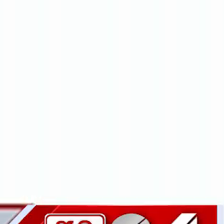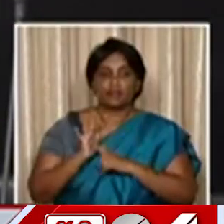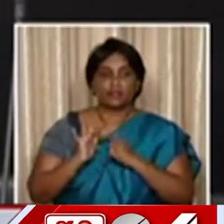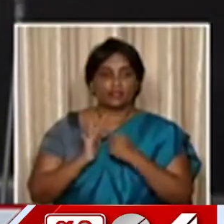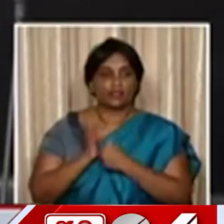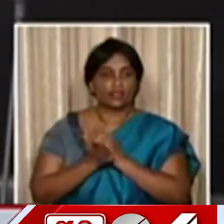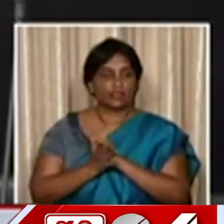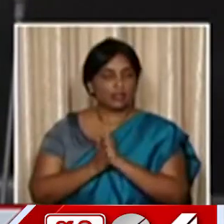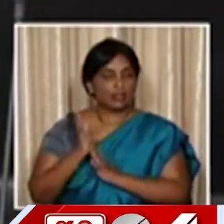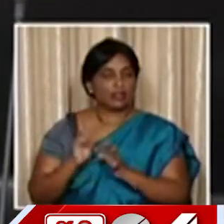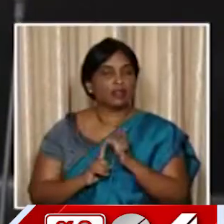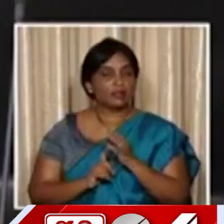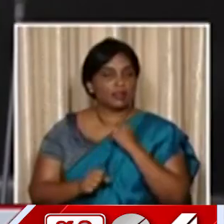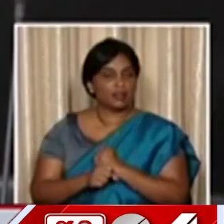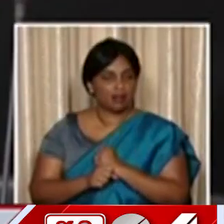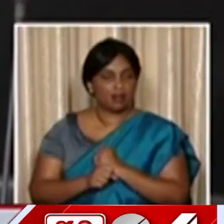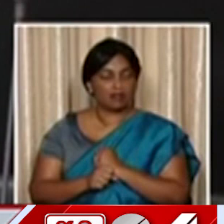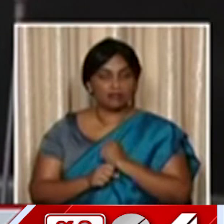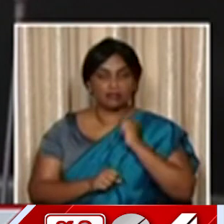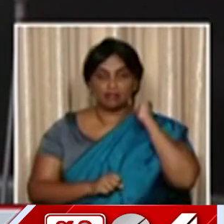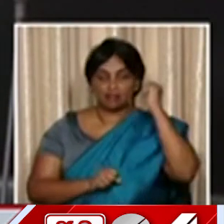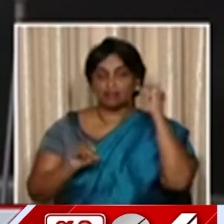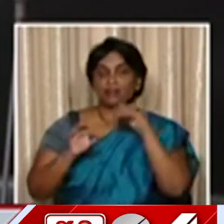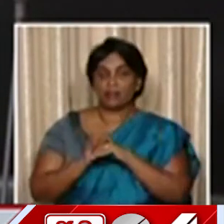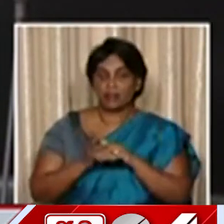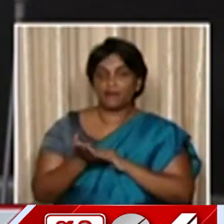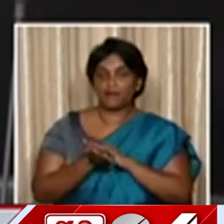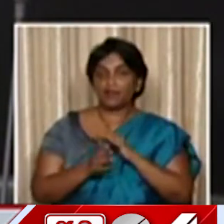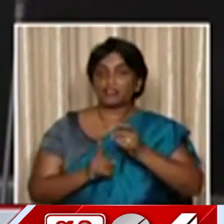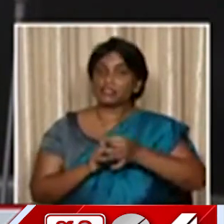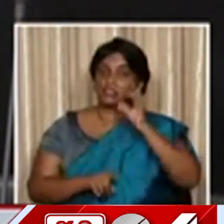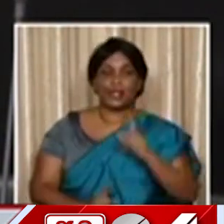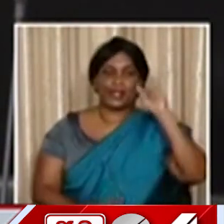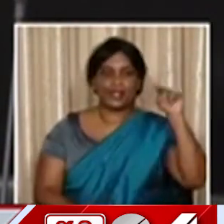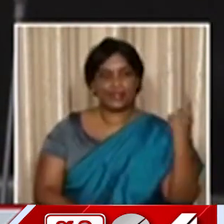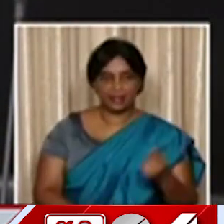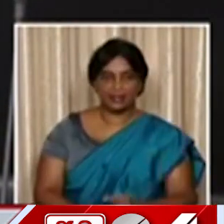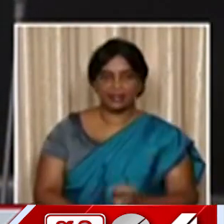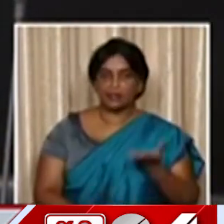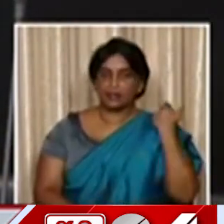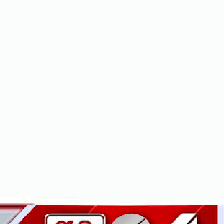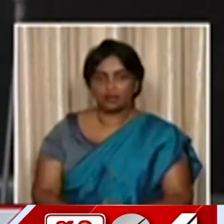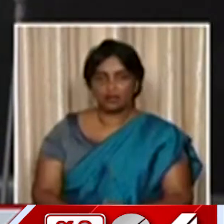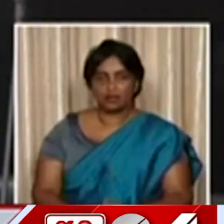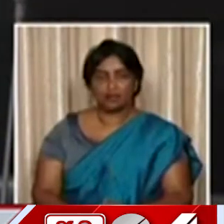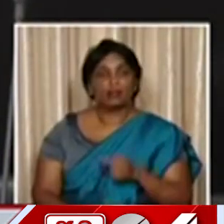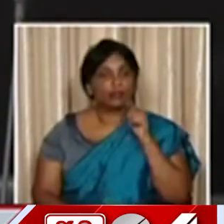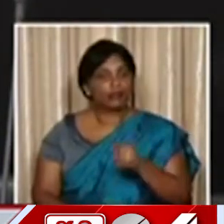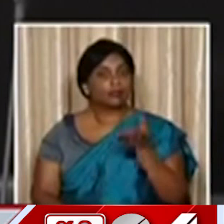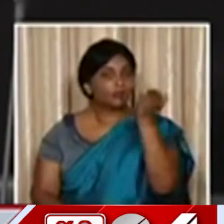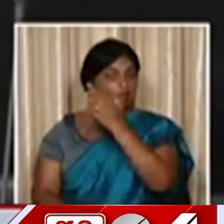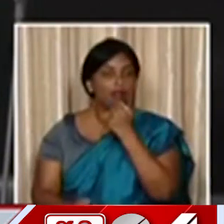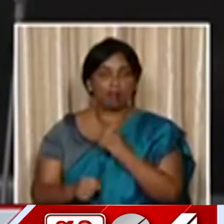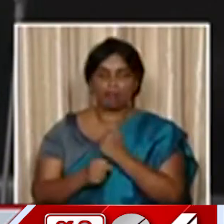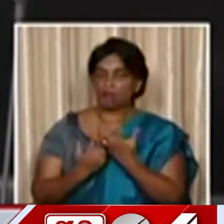හේරප් මන්ත්‍රීතුමා රාජයෝගයක් තියෙනවා පාර්ලිමේන්තුවට ඇවිල්ලා තියෙනවා ජනාධිපති වුණා කියලා හිතමු. පසුගියේ ජනාධිපති වර්ණේ දැන් ඔබතුමාලා